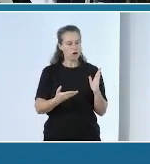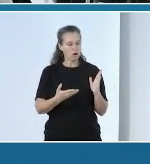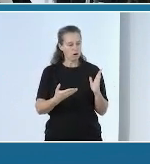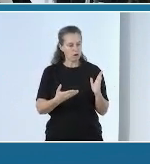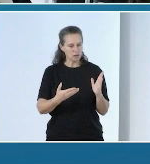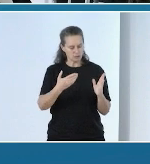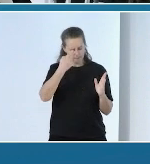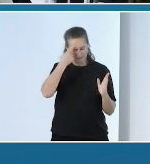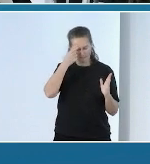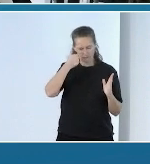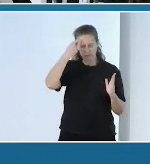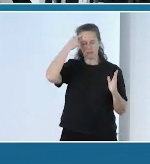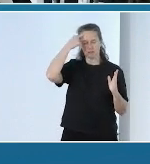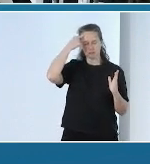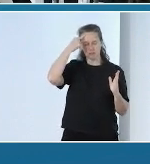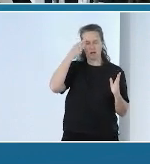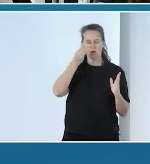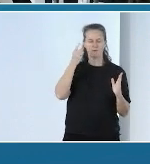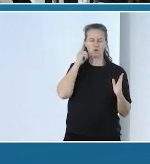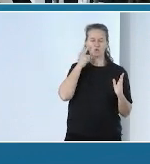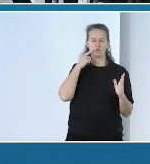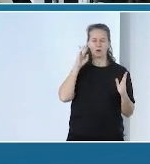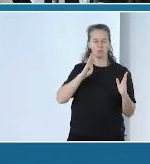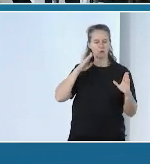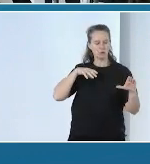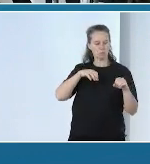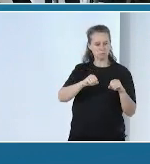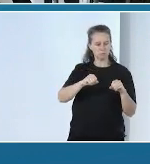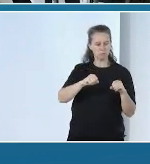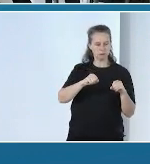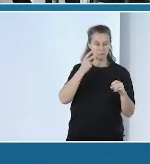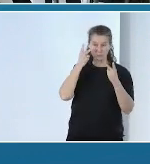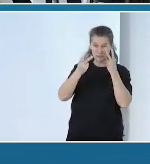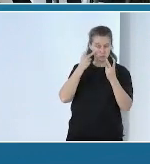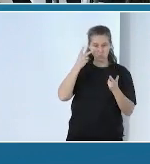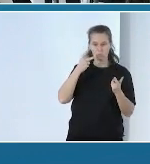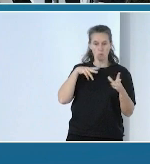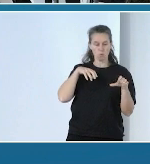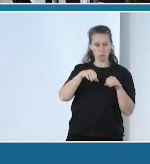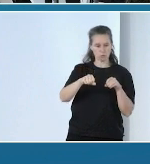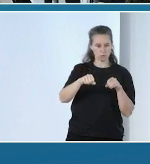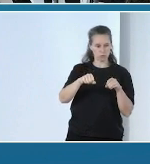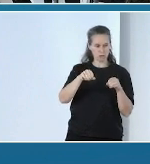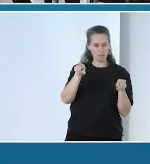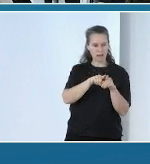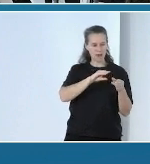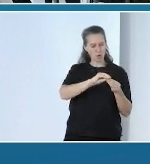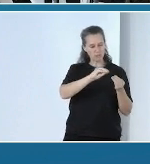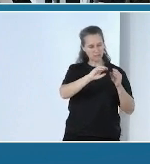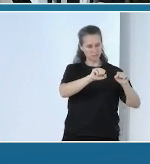cette mentalisation, comme un enfant sourd, il compense par son système, par sa vision et par sa vision des objets en